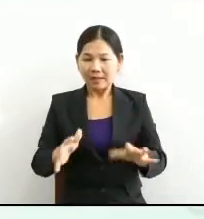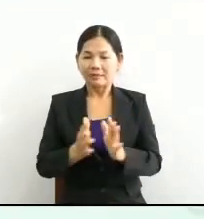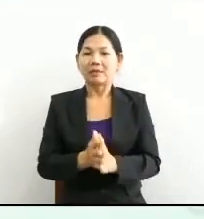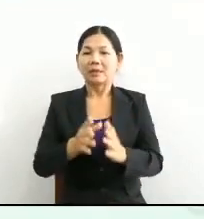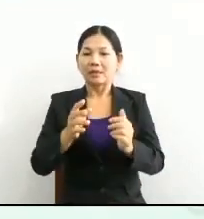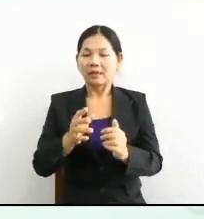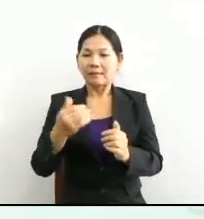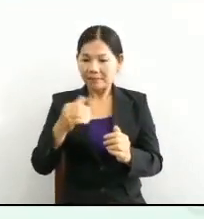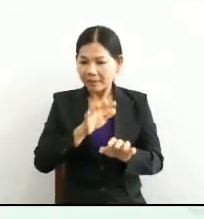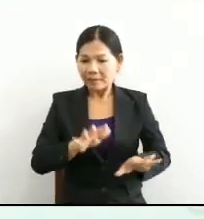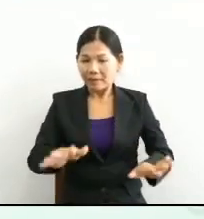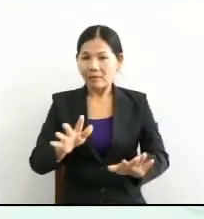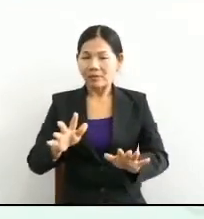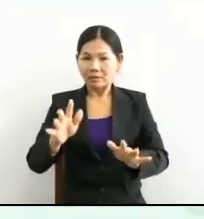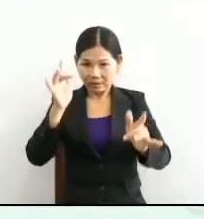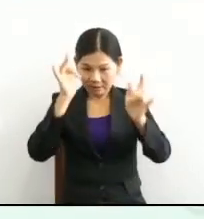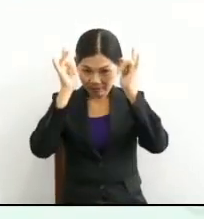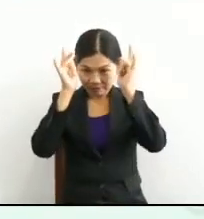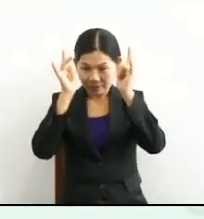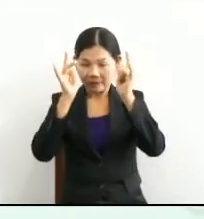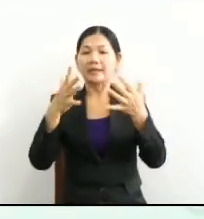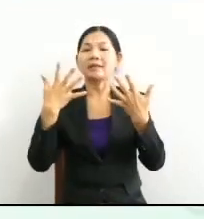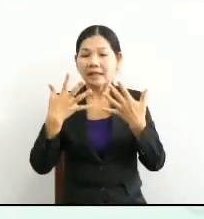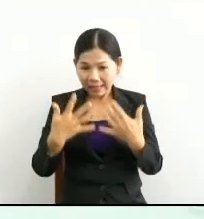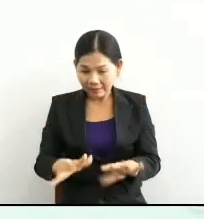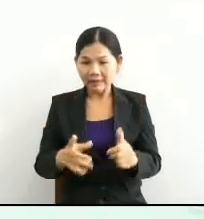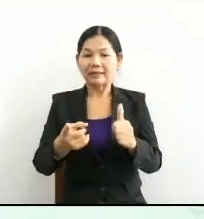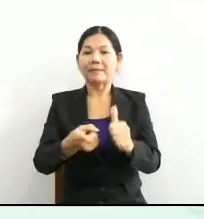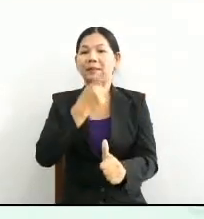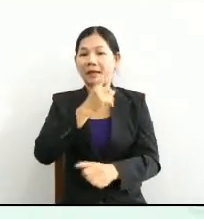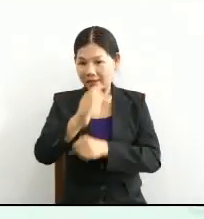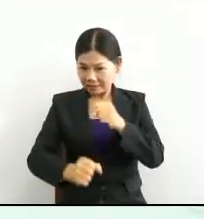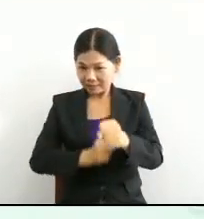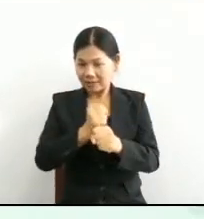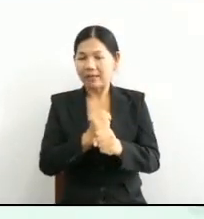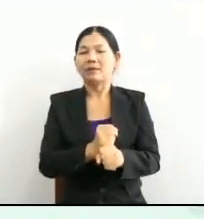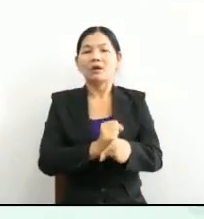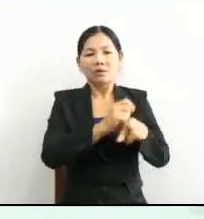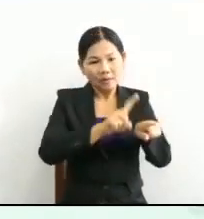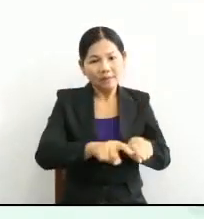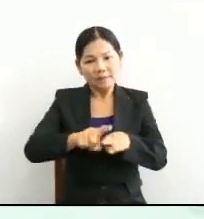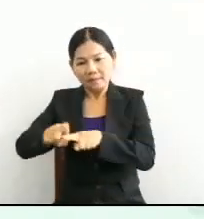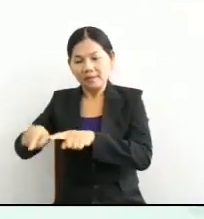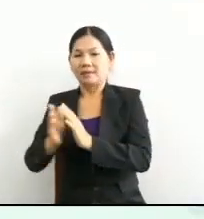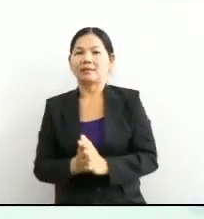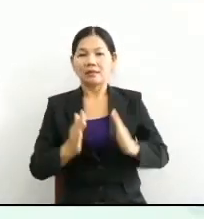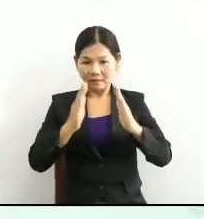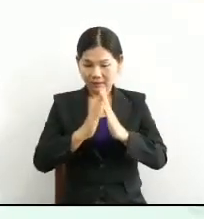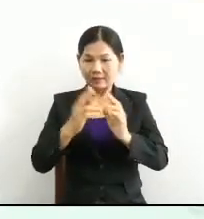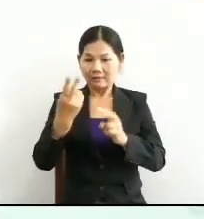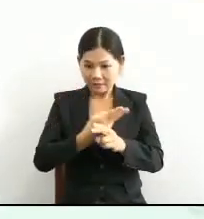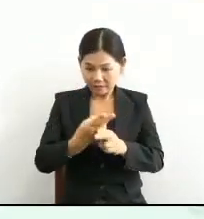đám chân nằm máu. Còn dương bàn riêng hai, tại tôi là sắp chọn còn đập chung như nạp xem xem khí nìa. Nè con nè, ở lời ní dương, một cái ca cho mỗi